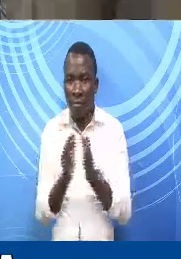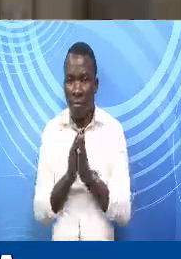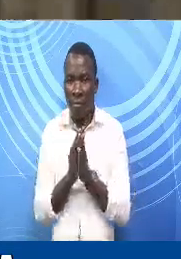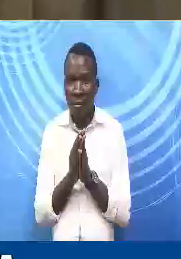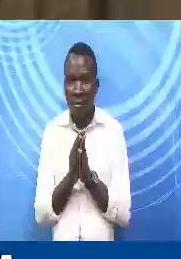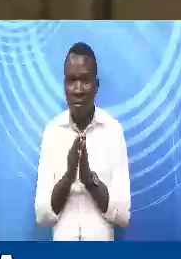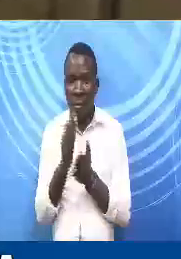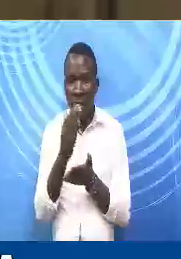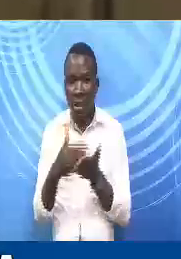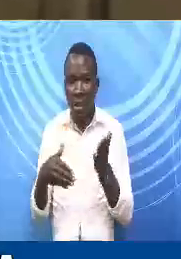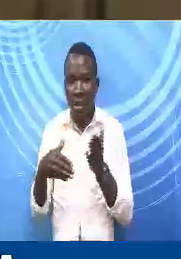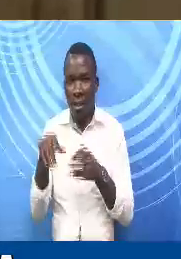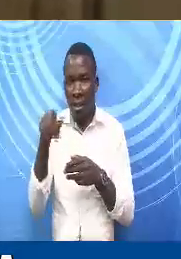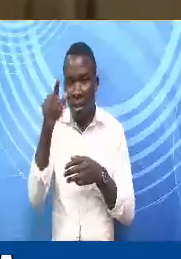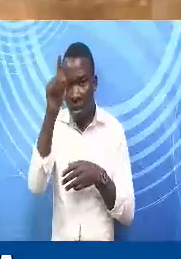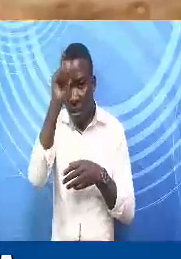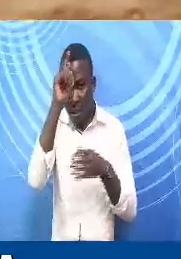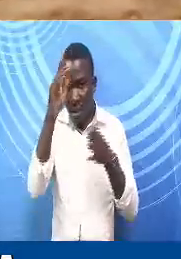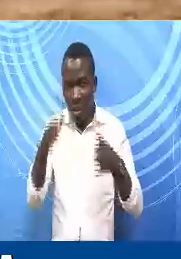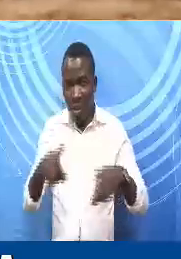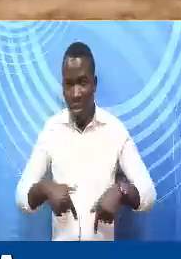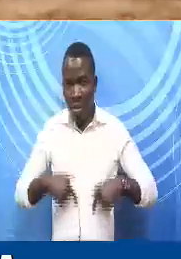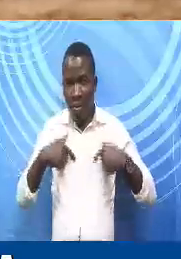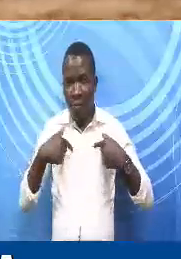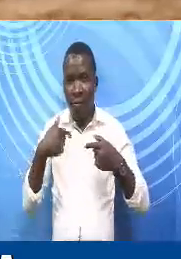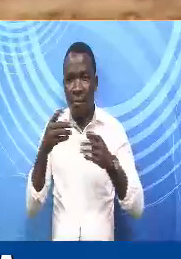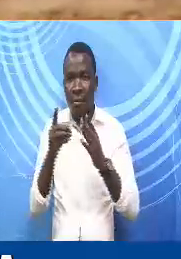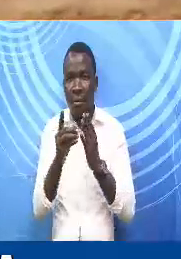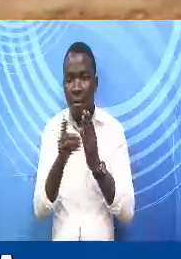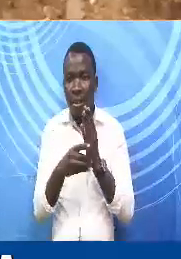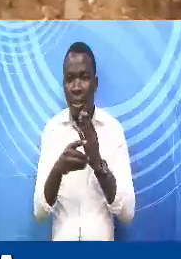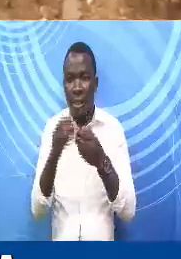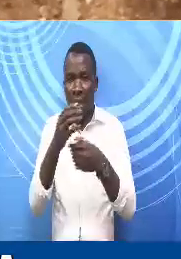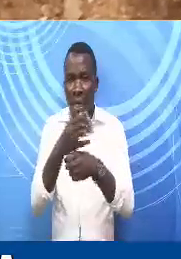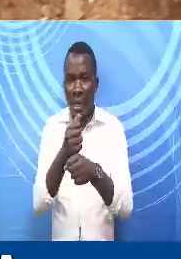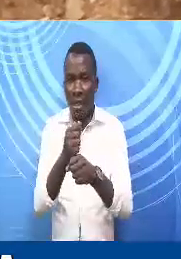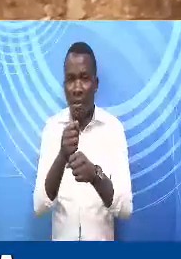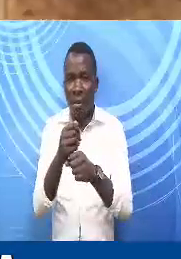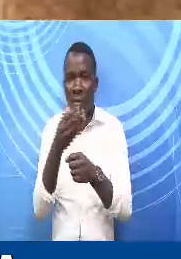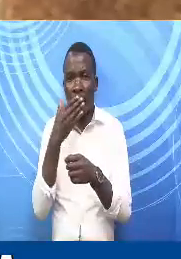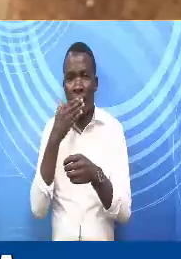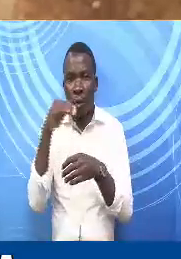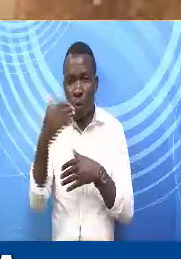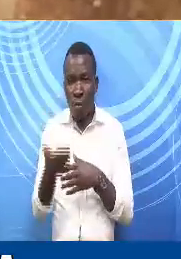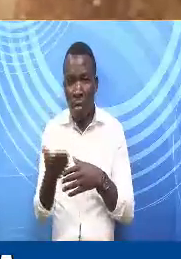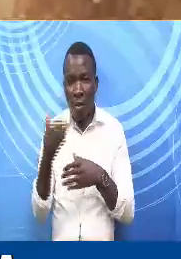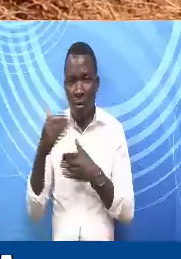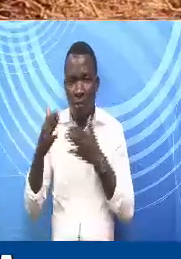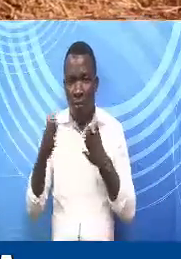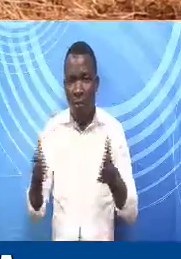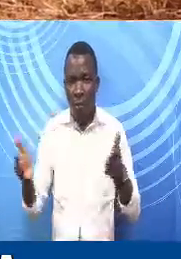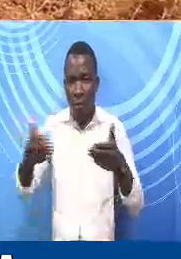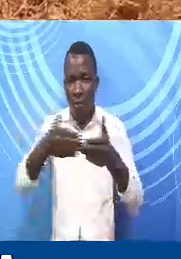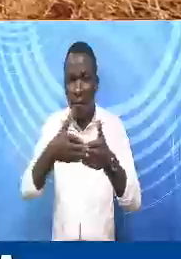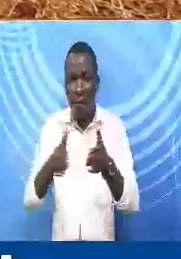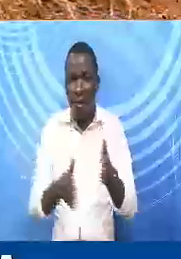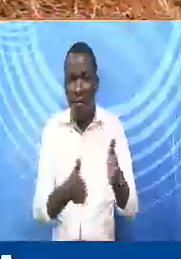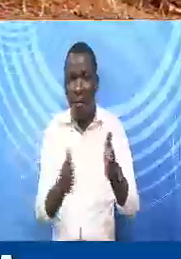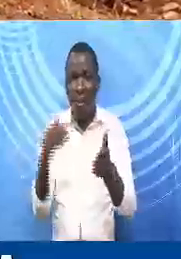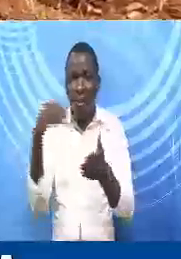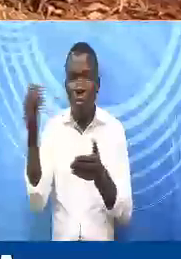Bamwe mu baturage batuye mu karere ka Kicukiro umurenge wa Gatenga umudugudu w'amahoro baratabaza nyuma y'uko umuturanyi wabo bafungiye umuhanda ndetse akabacira n'imiyoboro